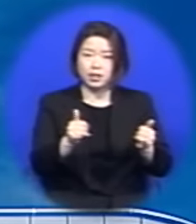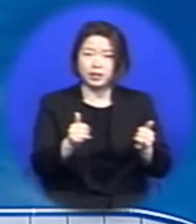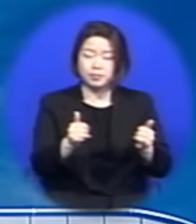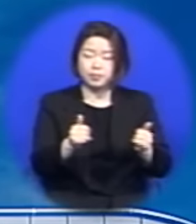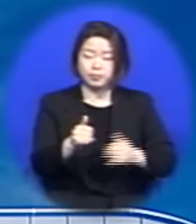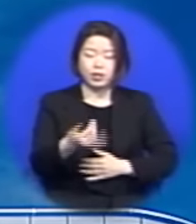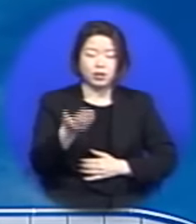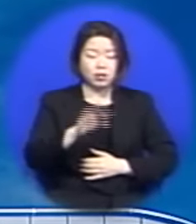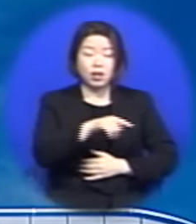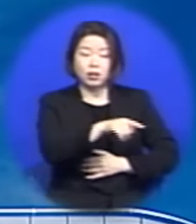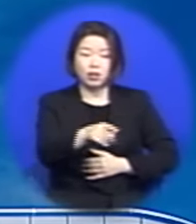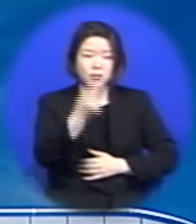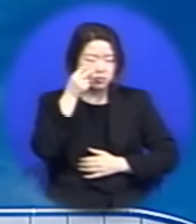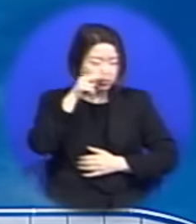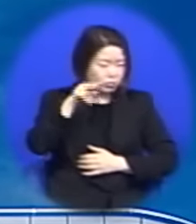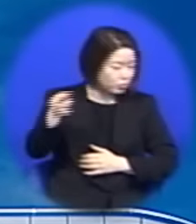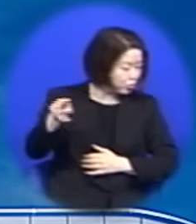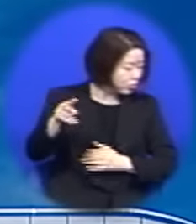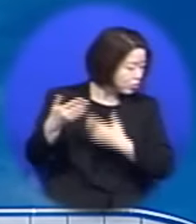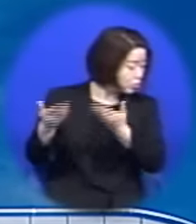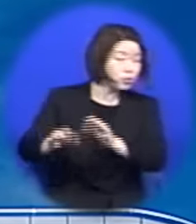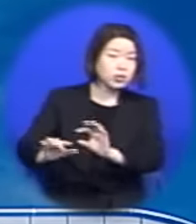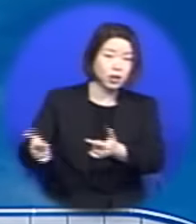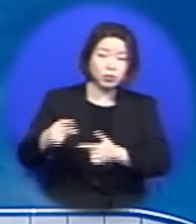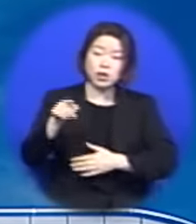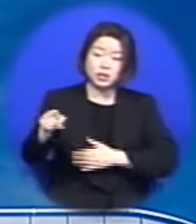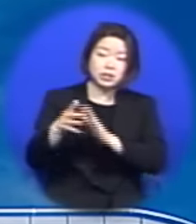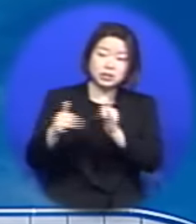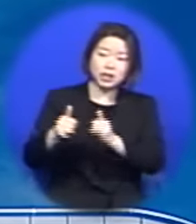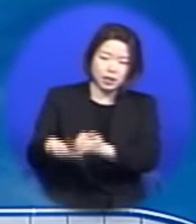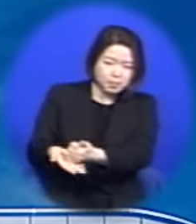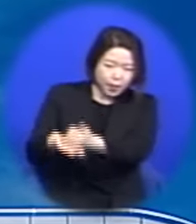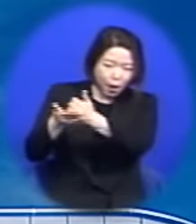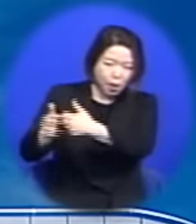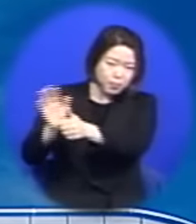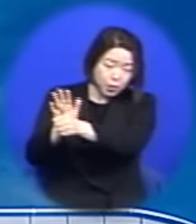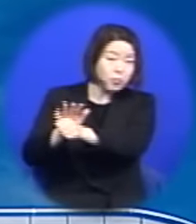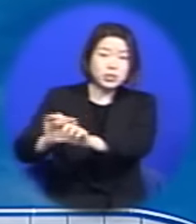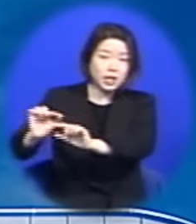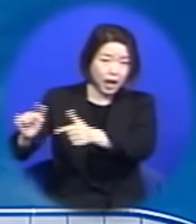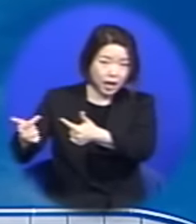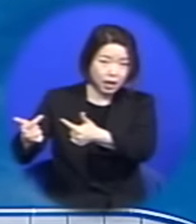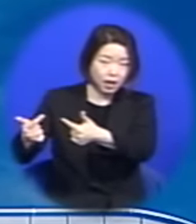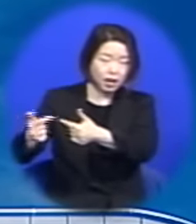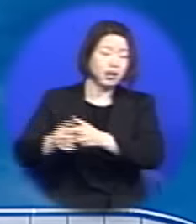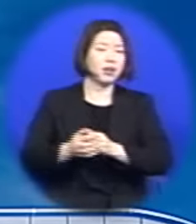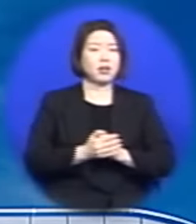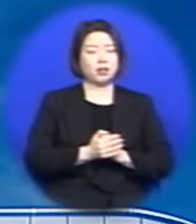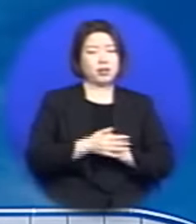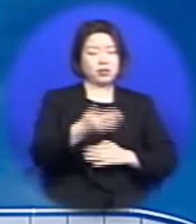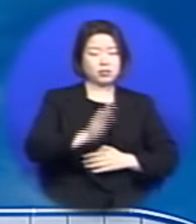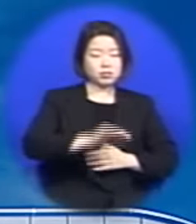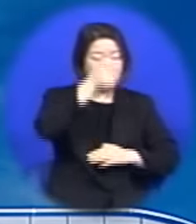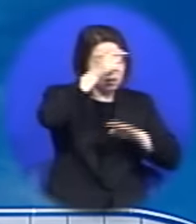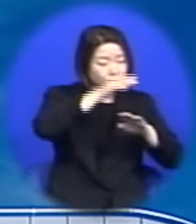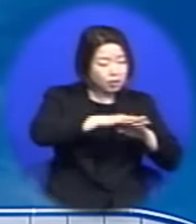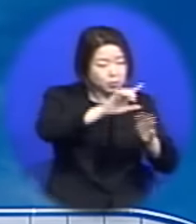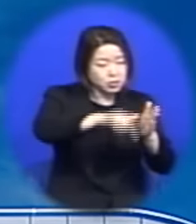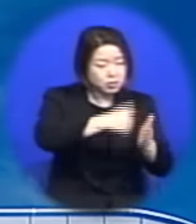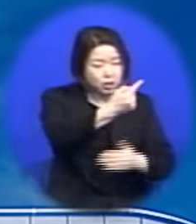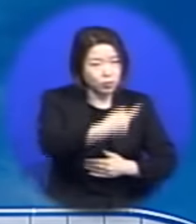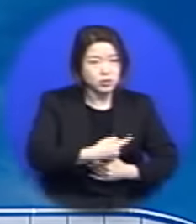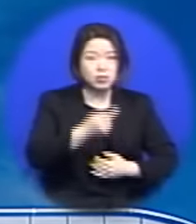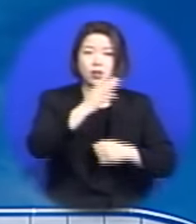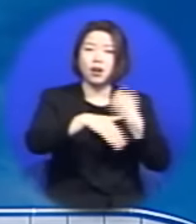람에 눈길 한번 주지 않고 그런 사람을 한번 제대로 섬기고 돕지도 않으면서 예배 시간에 와서 하나님께